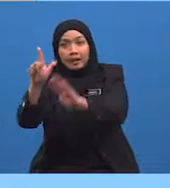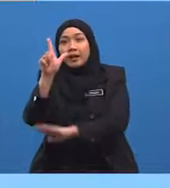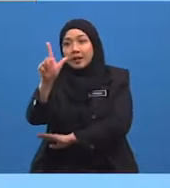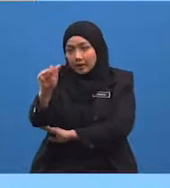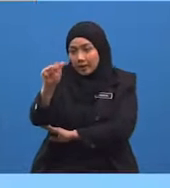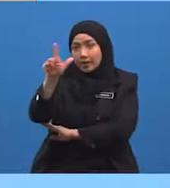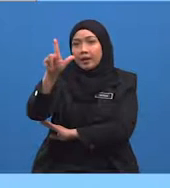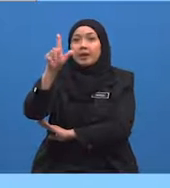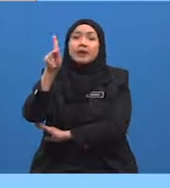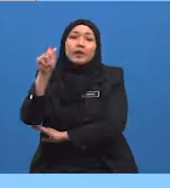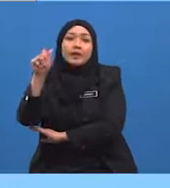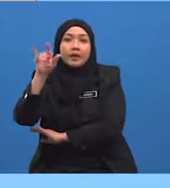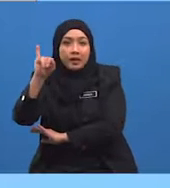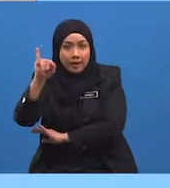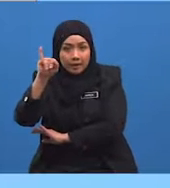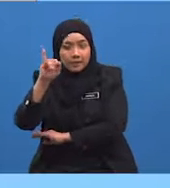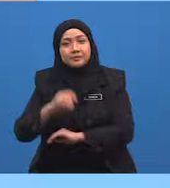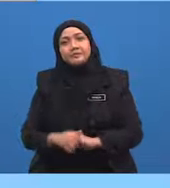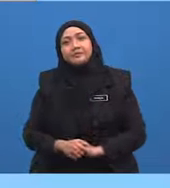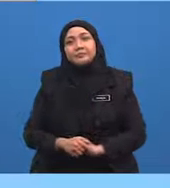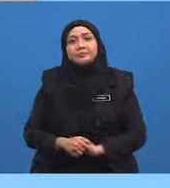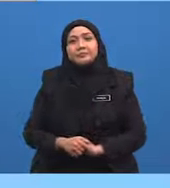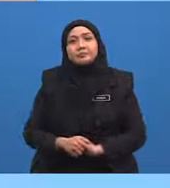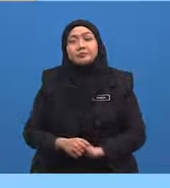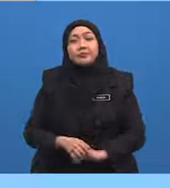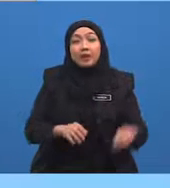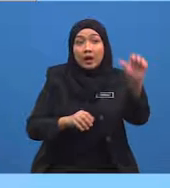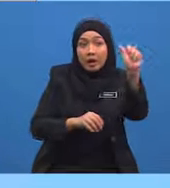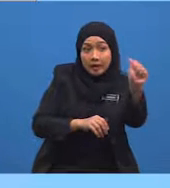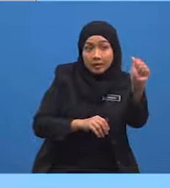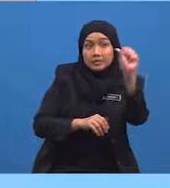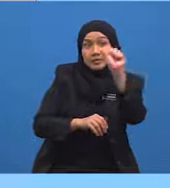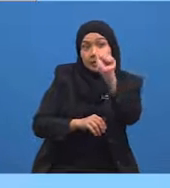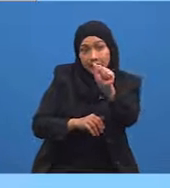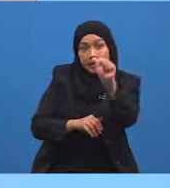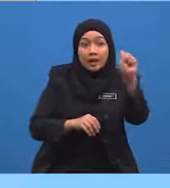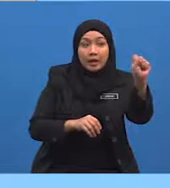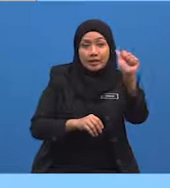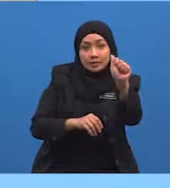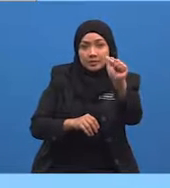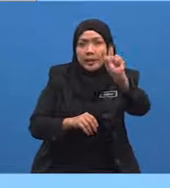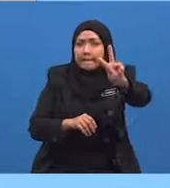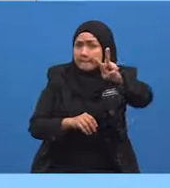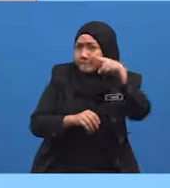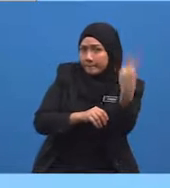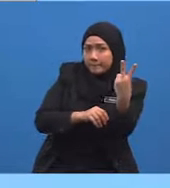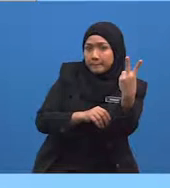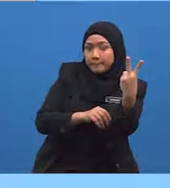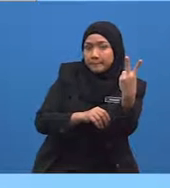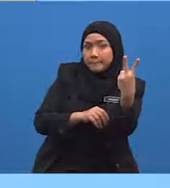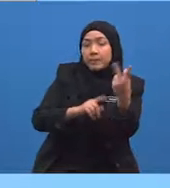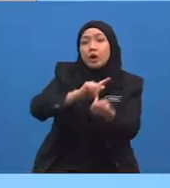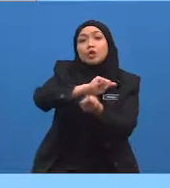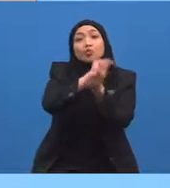Perkataan sa pada sambal pula diterbalikkan menjadi as